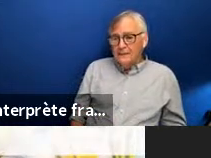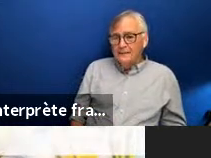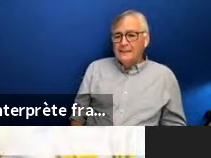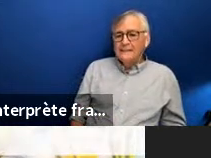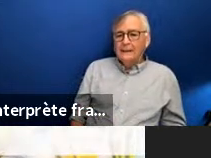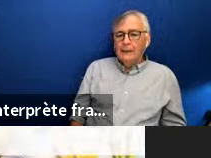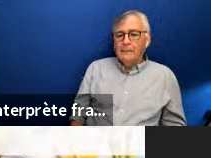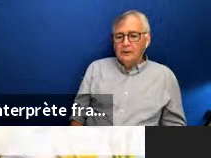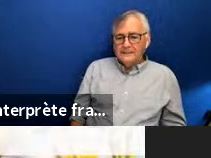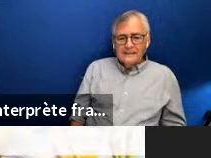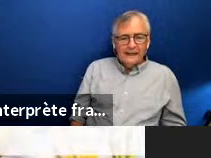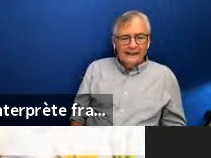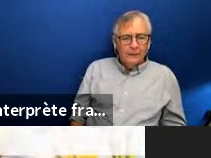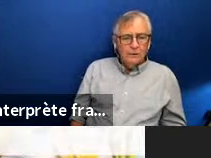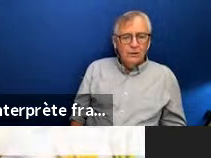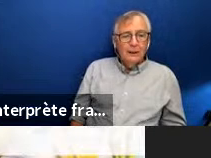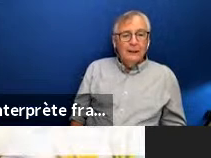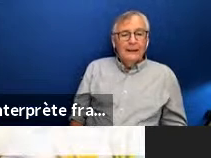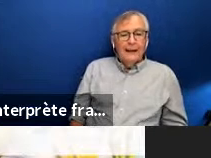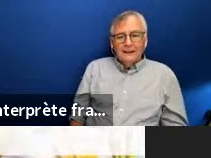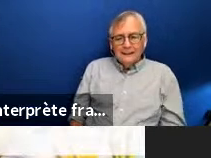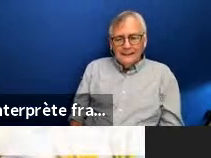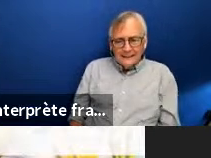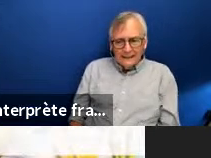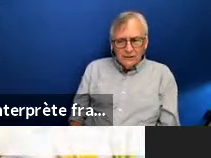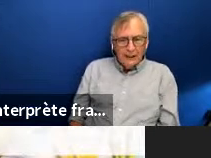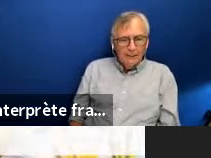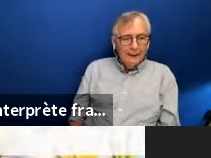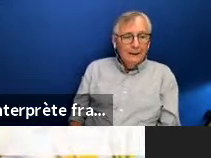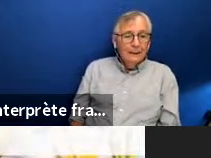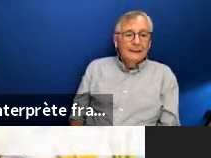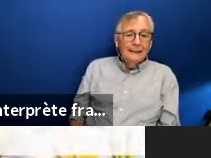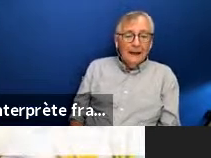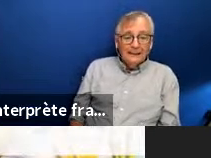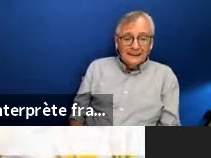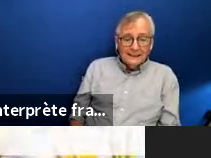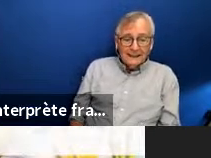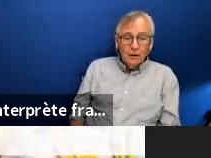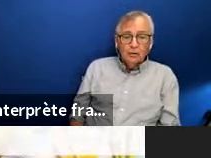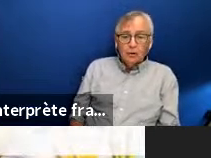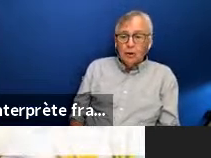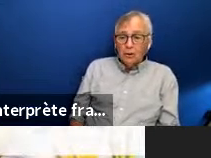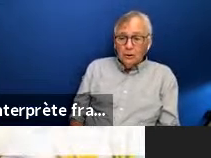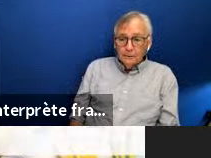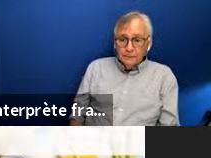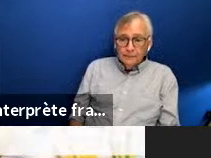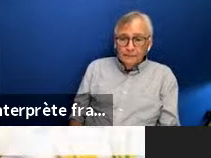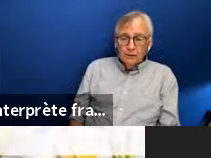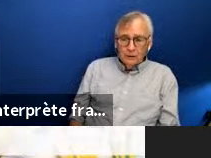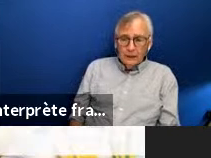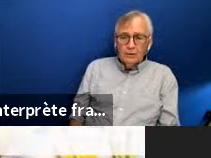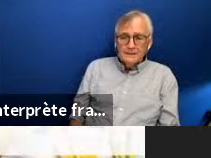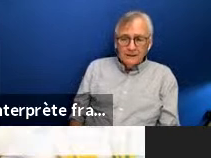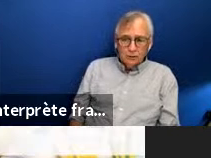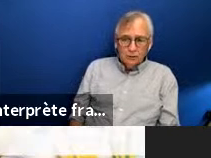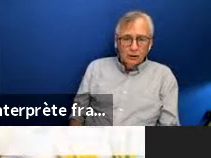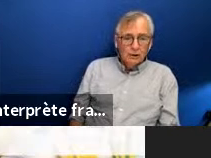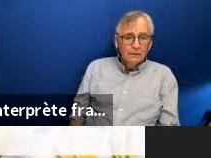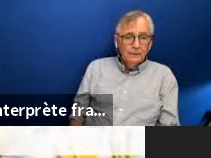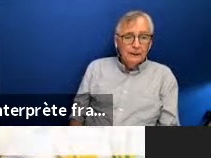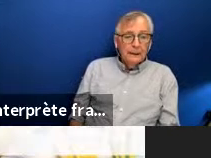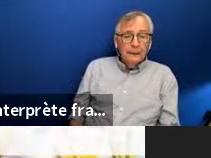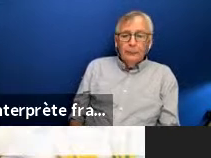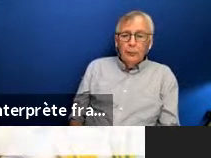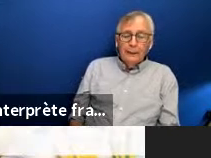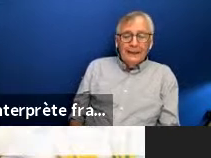signes utilisées, c'est l'American Sign Language, la langue des signes du Québec, les langues des signes autochtones. Il y a une langue des signes